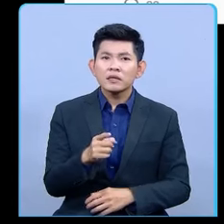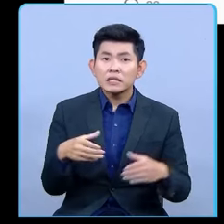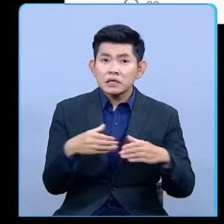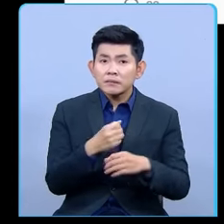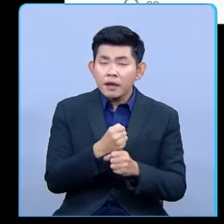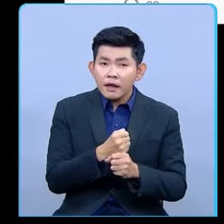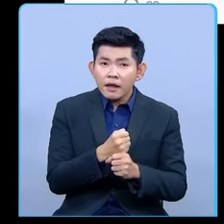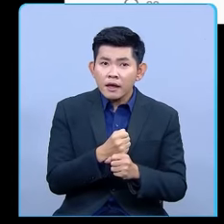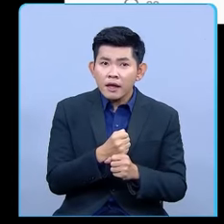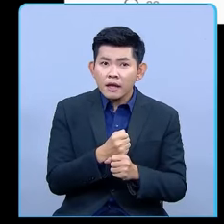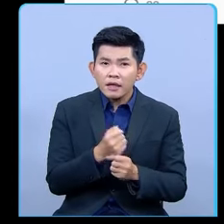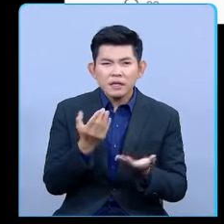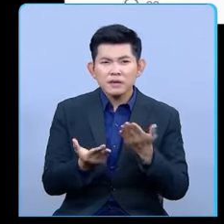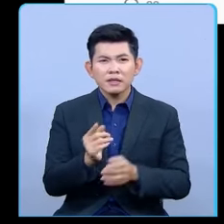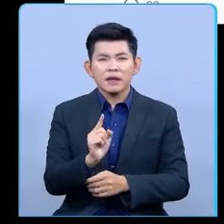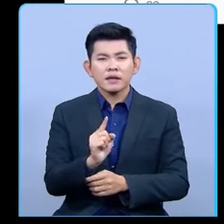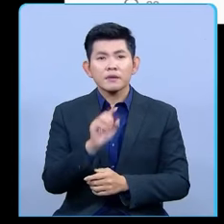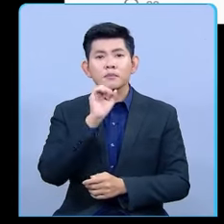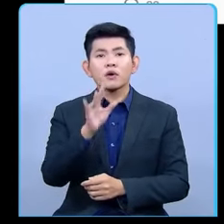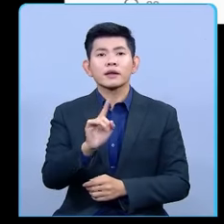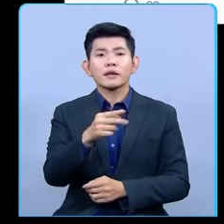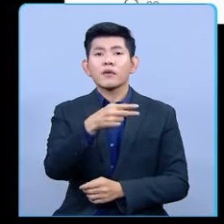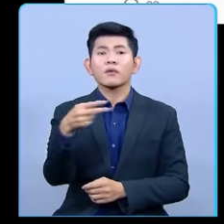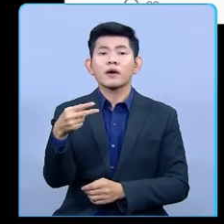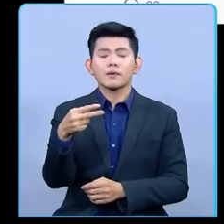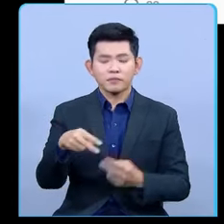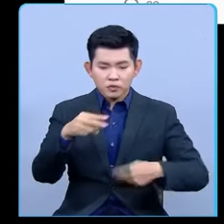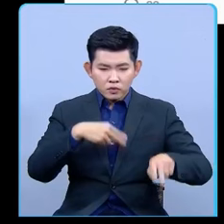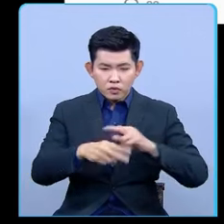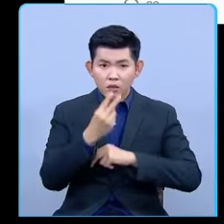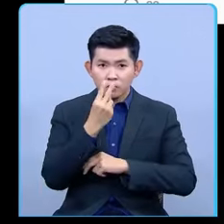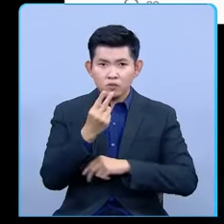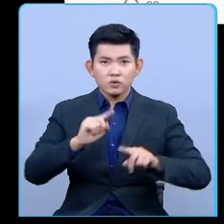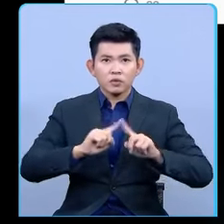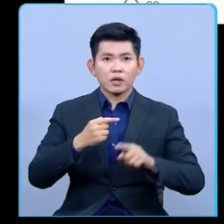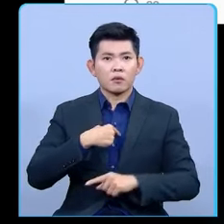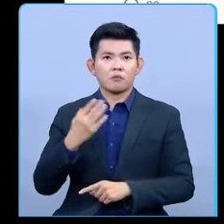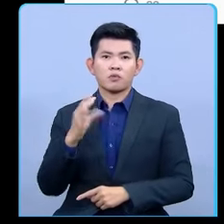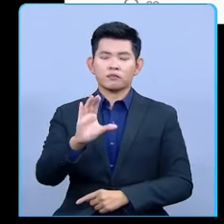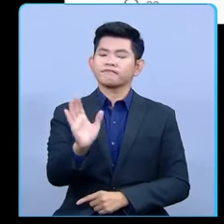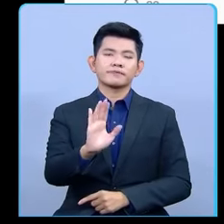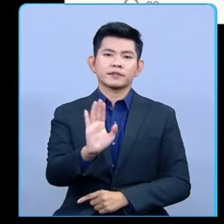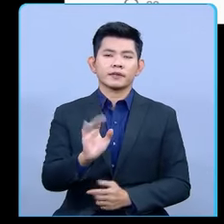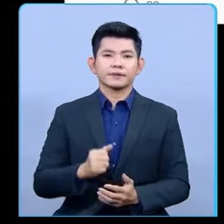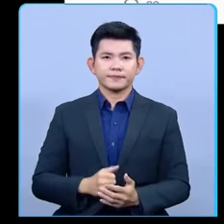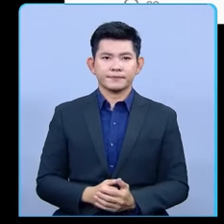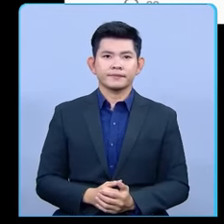ออ เป็นแอดมินท่านหรือไม ่บอกว่าไง นะซึ่งเราก็ไปตรวจสอบว่าแต่ยังไงก็ตามท่านไม่ได้เป็นคนโพสต์ข้อความนี้นะครับ ครับ นี่ฮะ